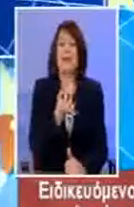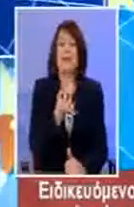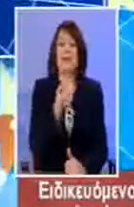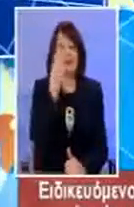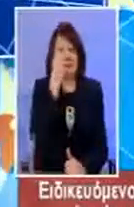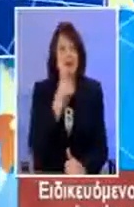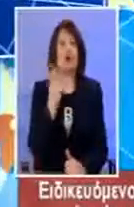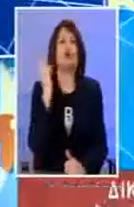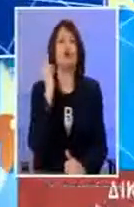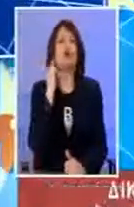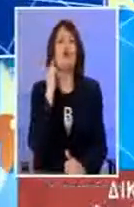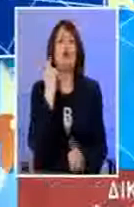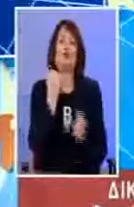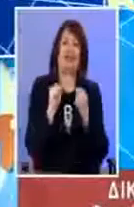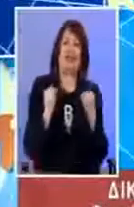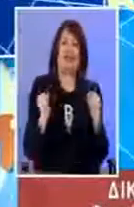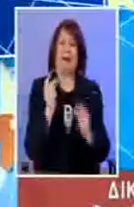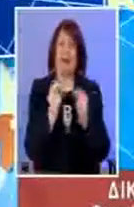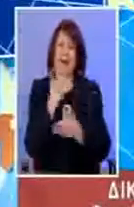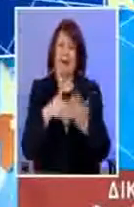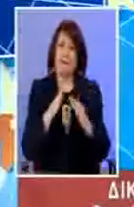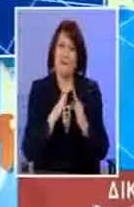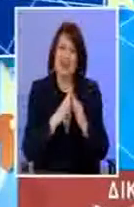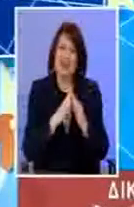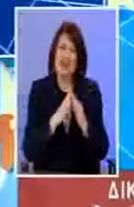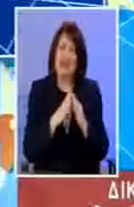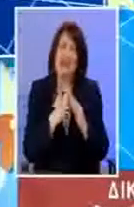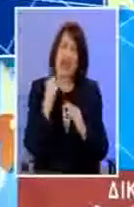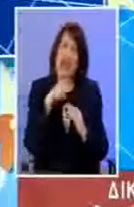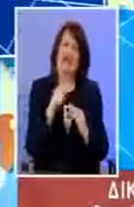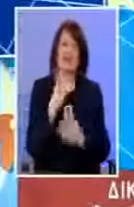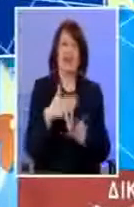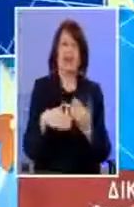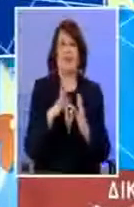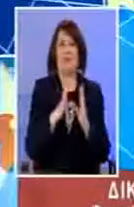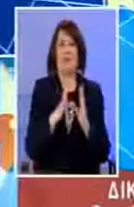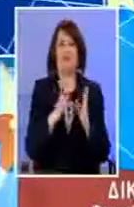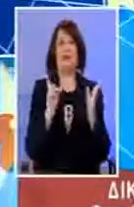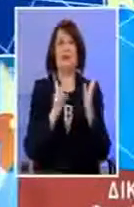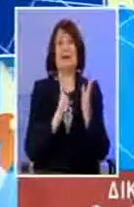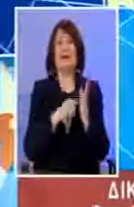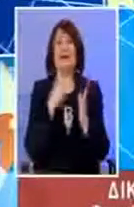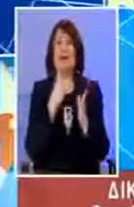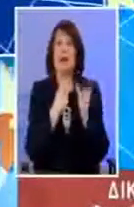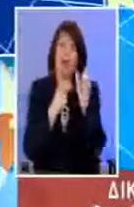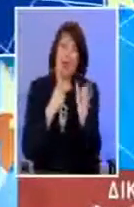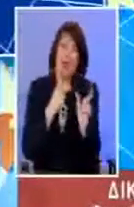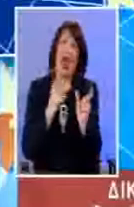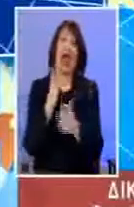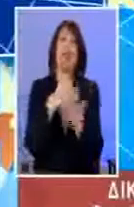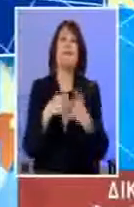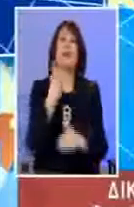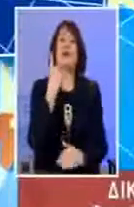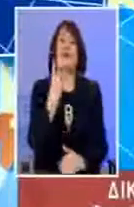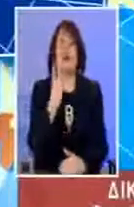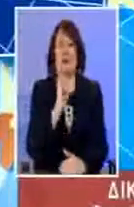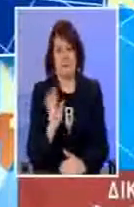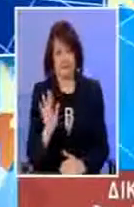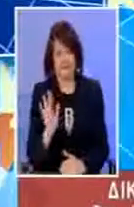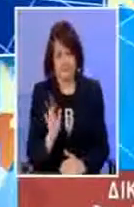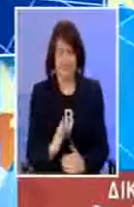για κόφωση, για κινητική αναπηρία, για αστριακές αναπηρίες. Πρέπει να μιλάμε για αναπηρία, κατά τη γνώμη μου. Γιατί όταν